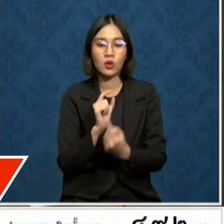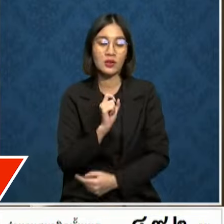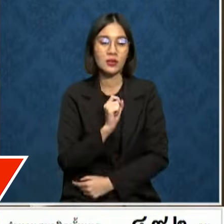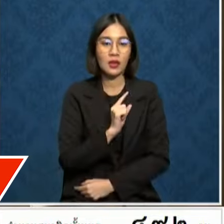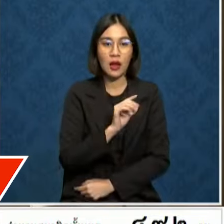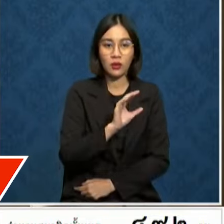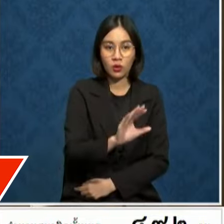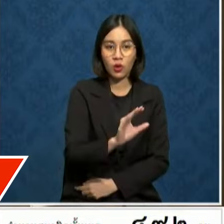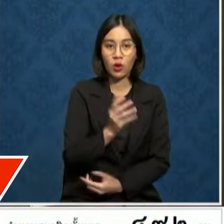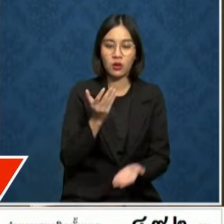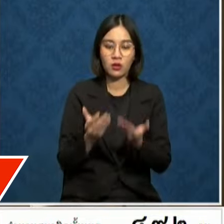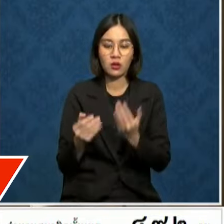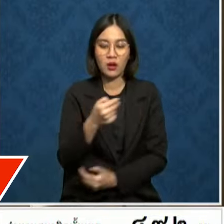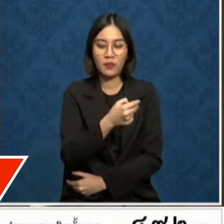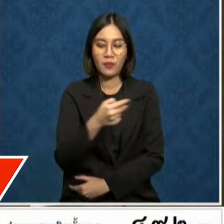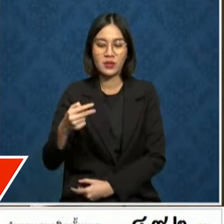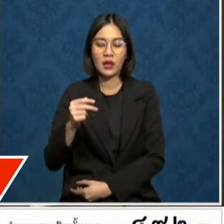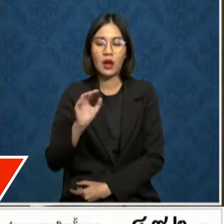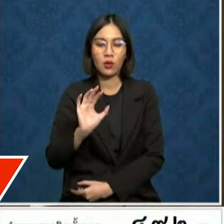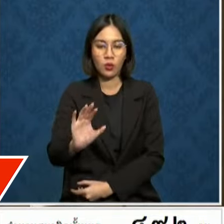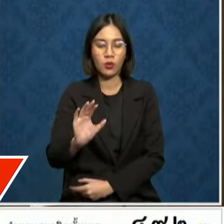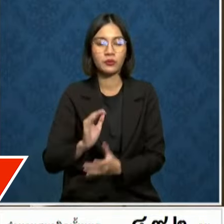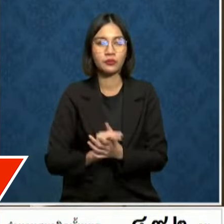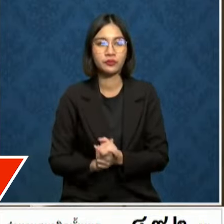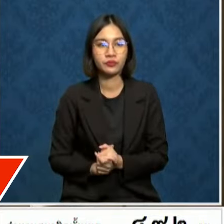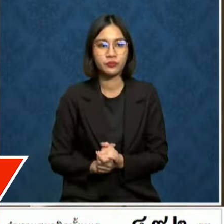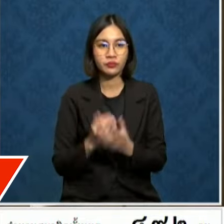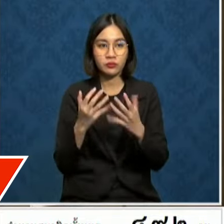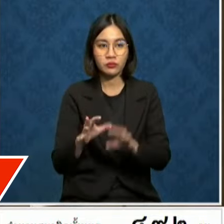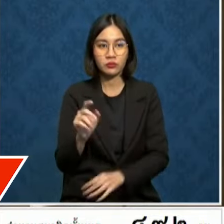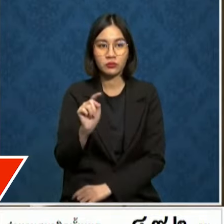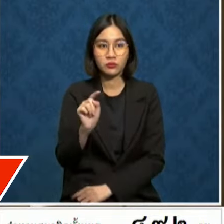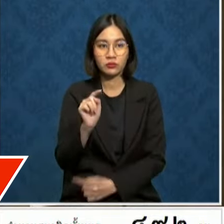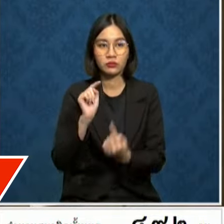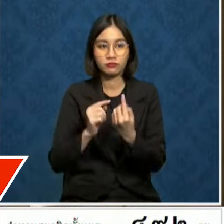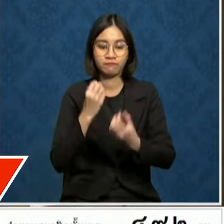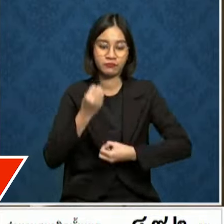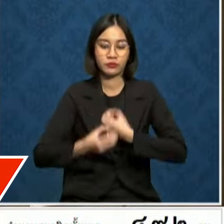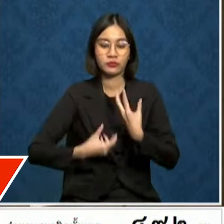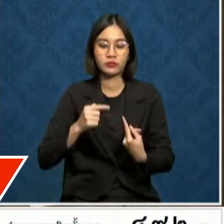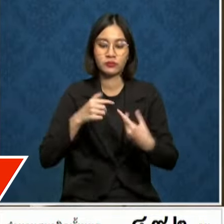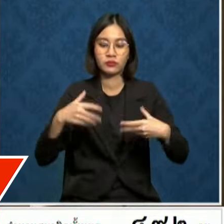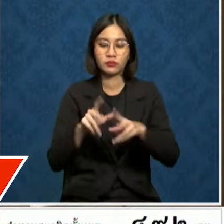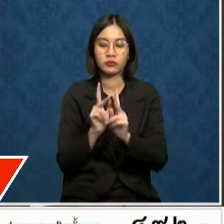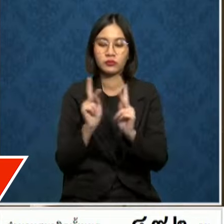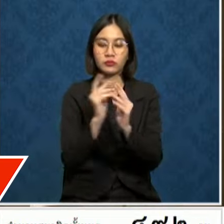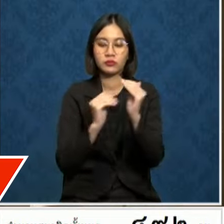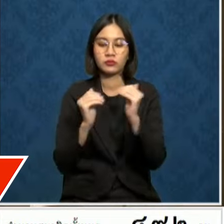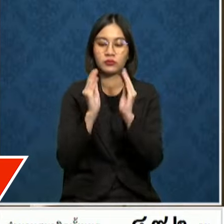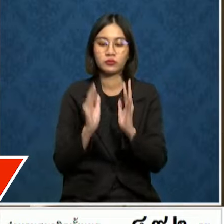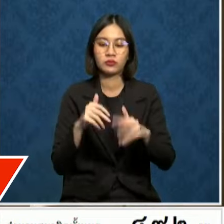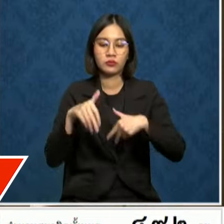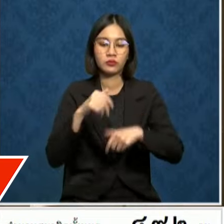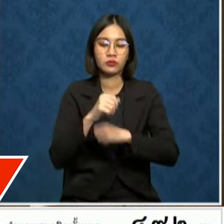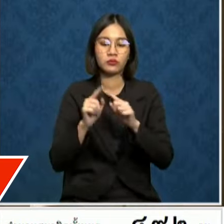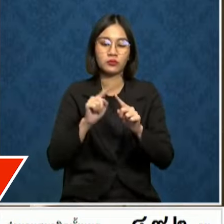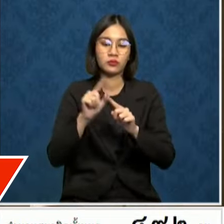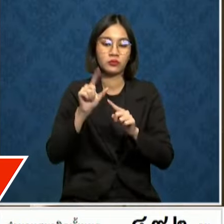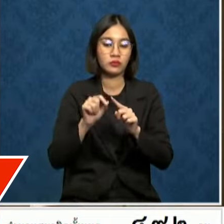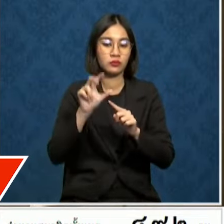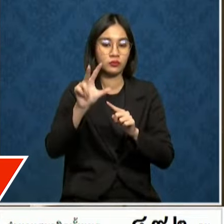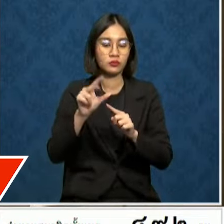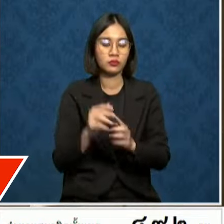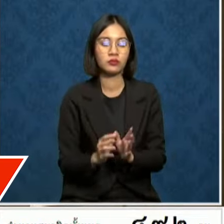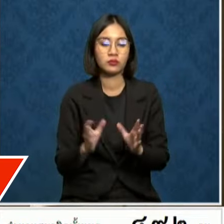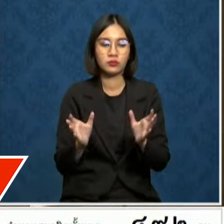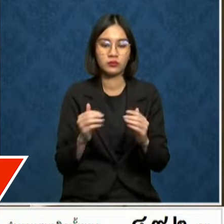ตนหรือใช้ภาษาของตนเองค่ะและนอกจากนั้นค่ะความเห็นทั่วไปของคณะกรรมการสิทธิมนุษย์ชนที่ 23สิทธิ